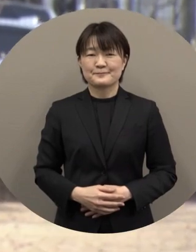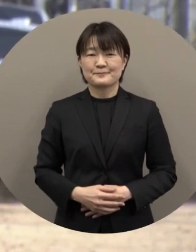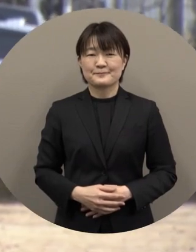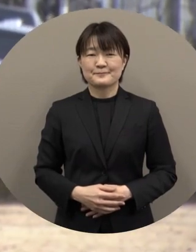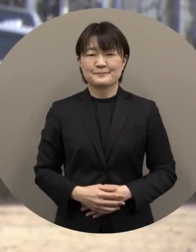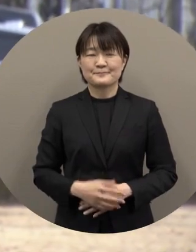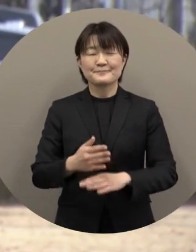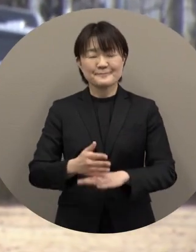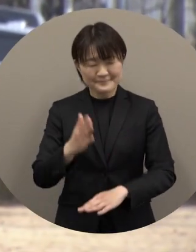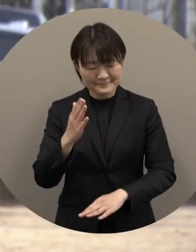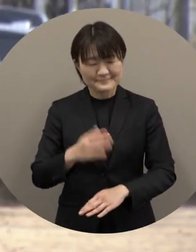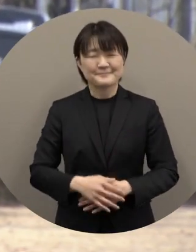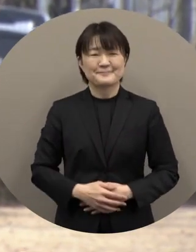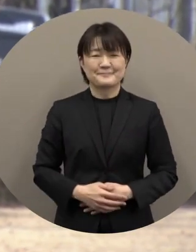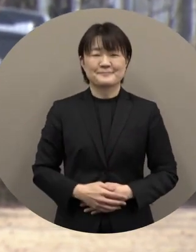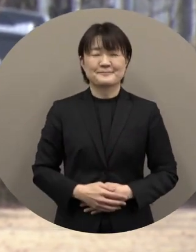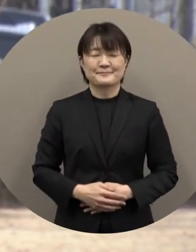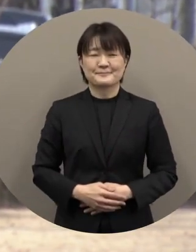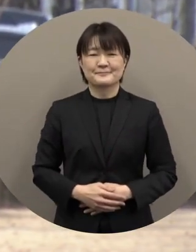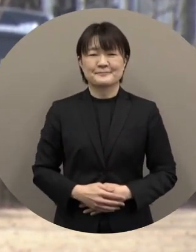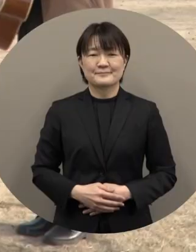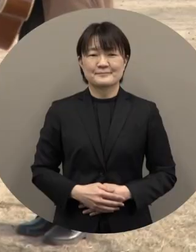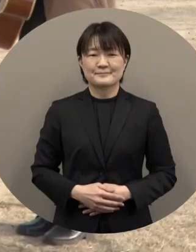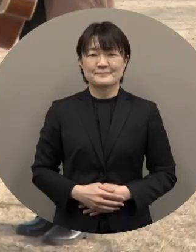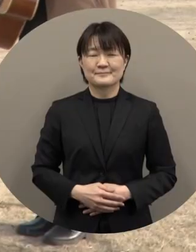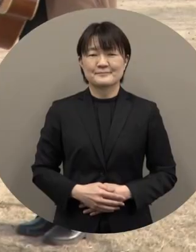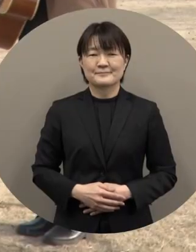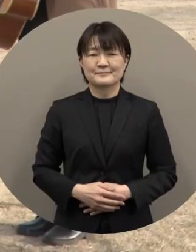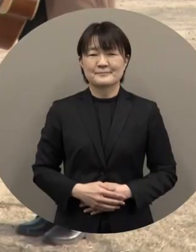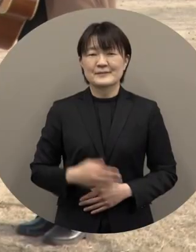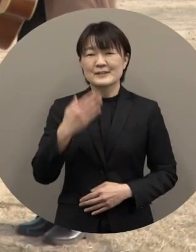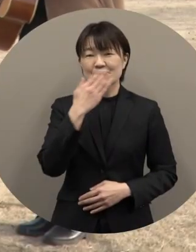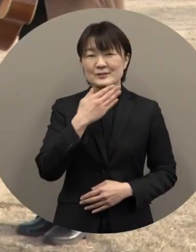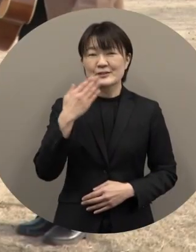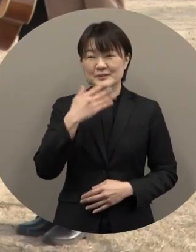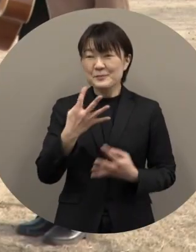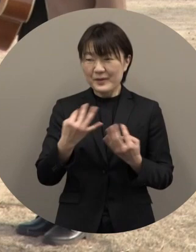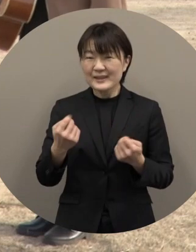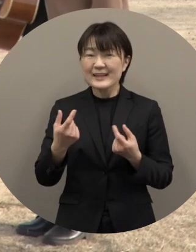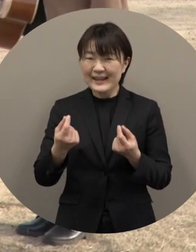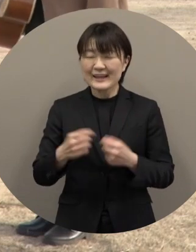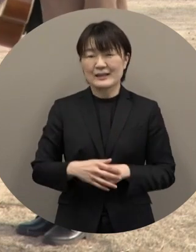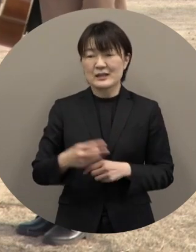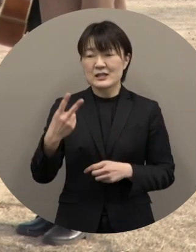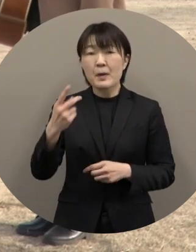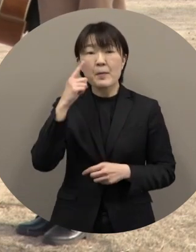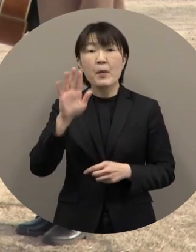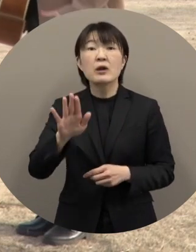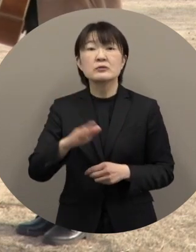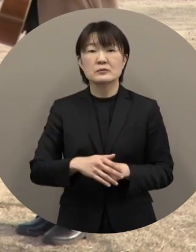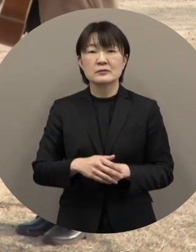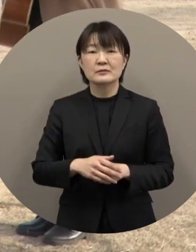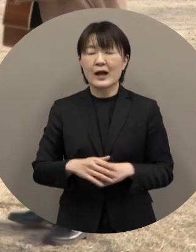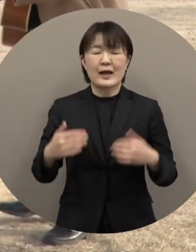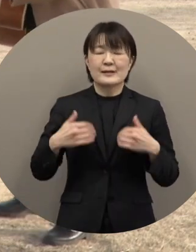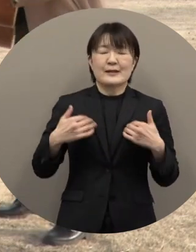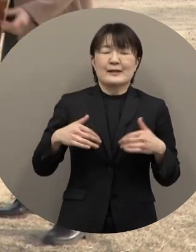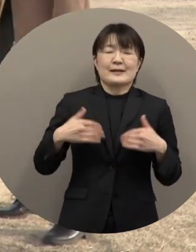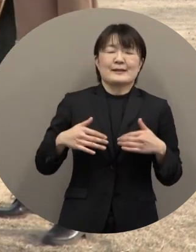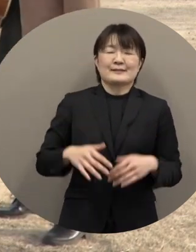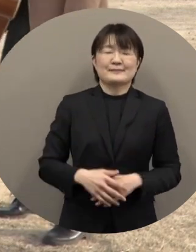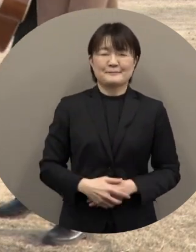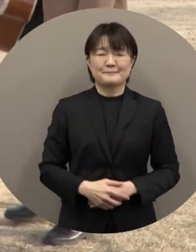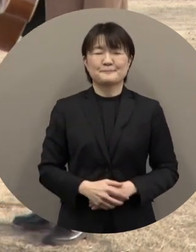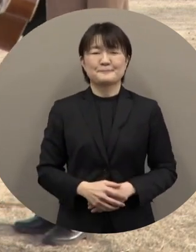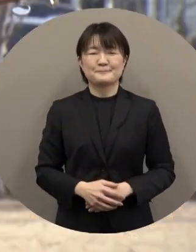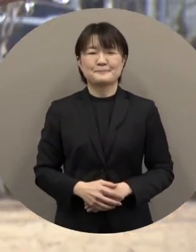イエーイ。 ありがとうございます。 イエーイ。だいぶスイーツの歌だったな。 2番もできました。 大